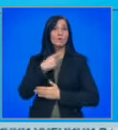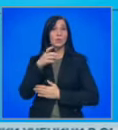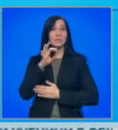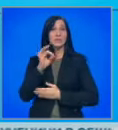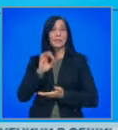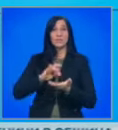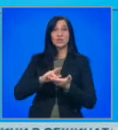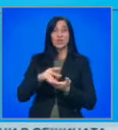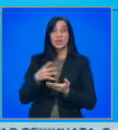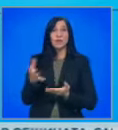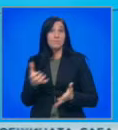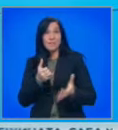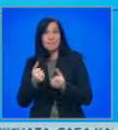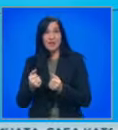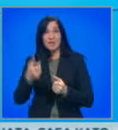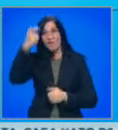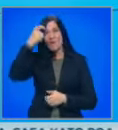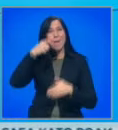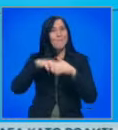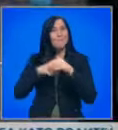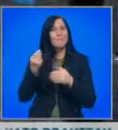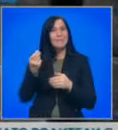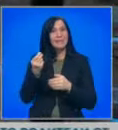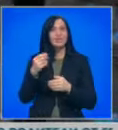машини, открити в митнически склад на летище София.